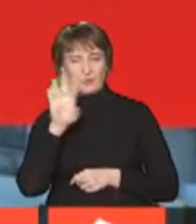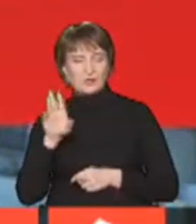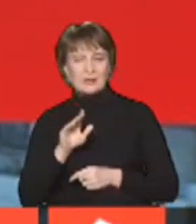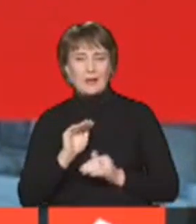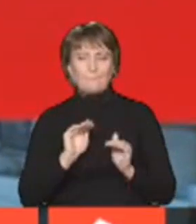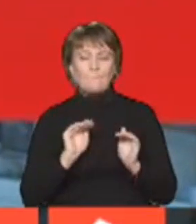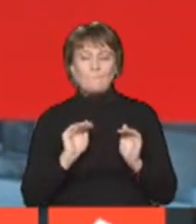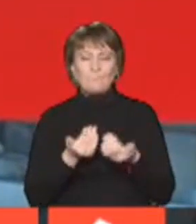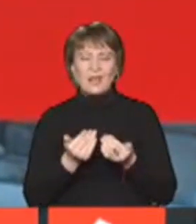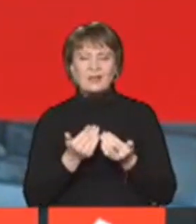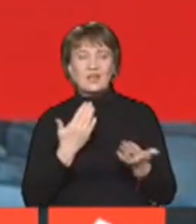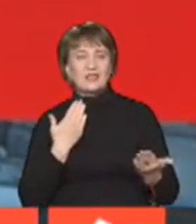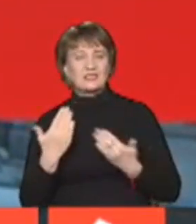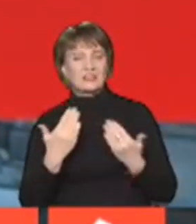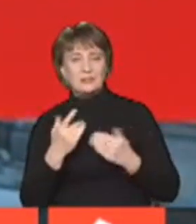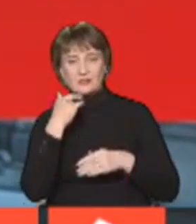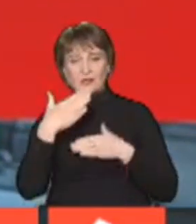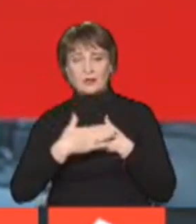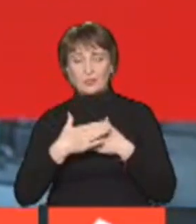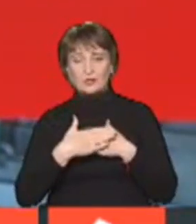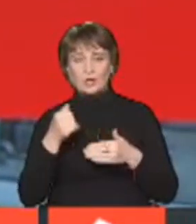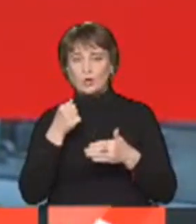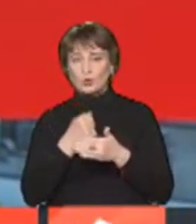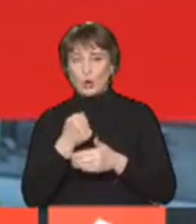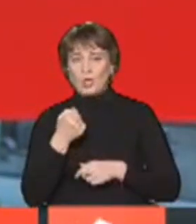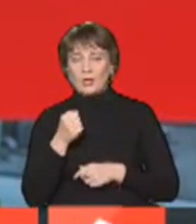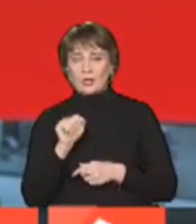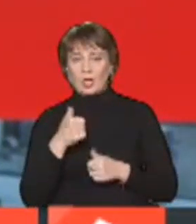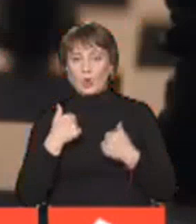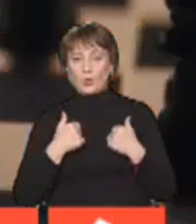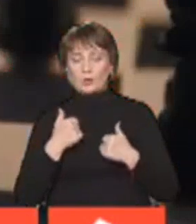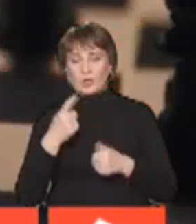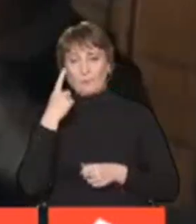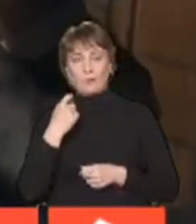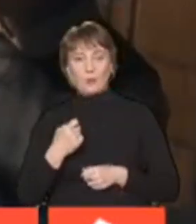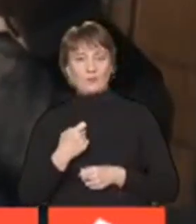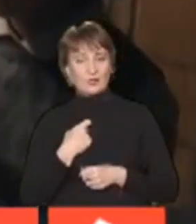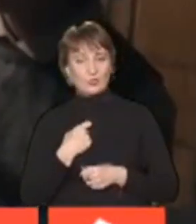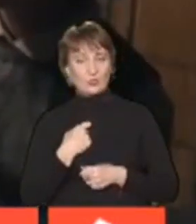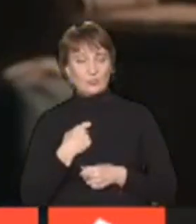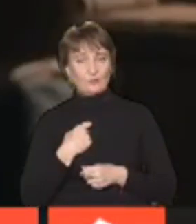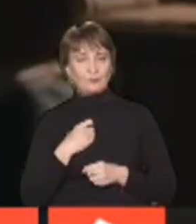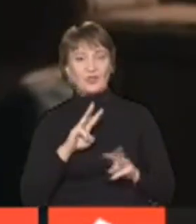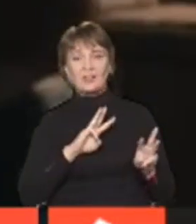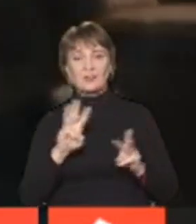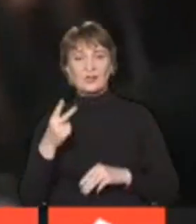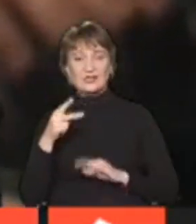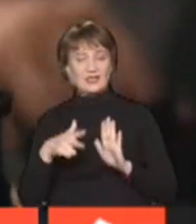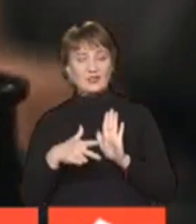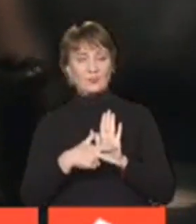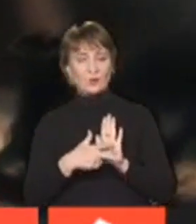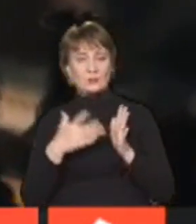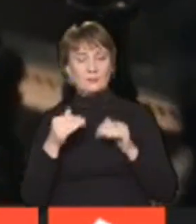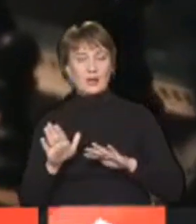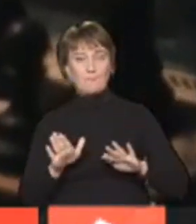міні-серіал «Ферзевий гамбіт» наближається до рекорду. Про це Netflix повідомив у Твіттері. За 28 днів після